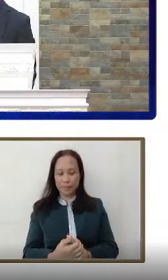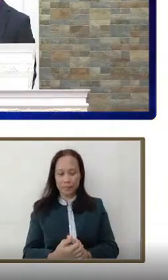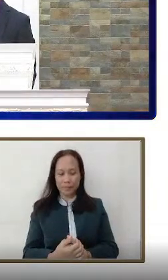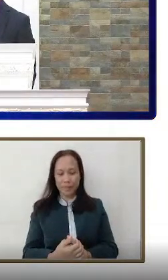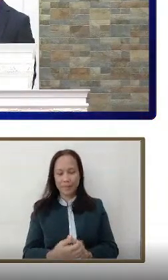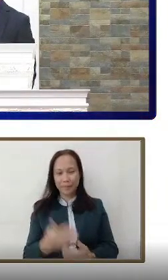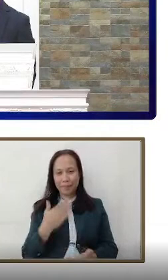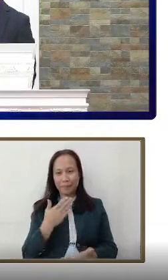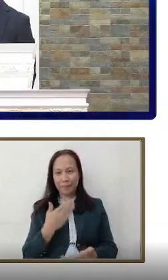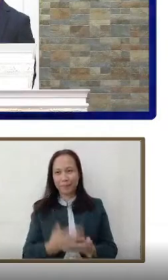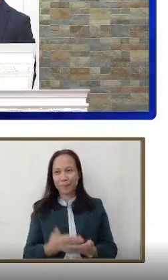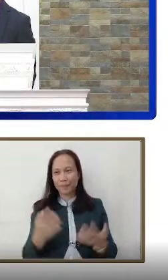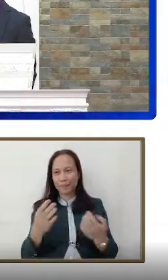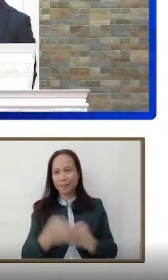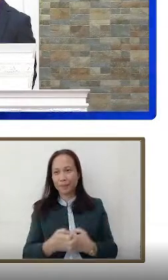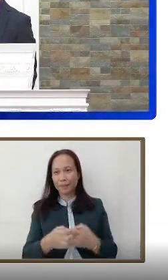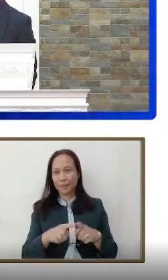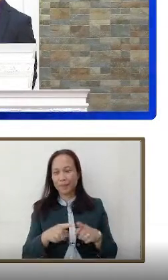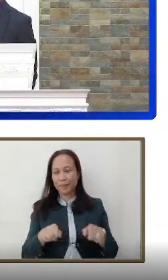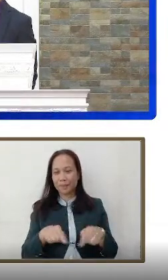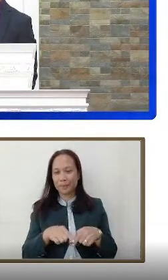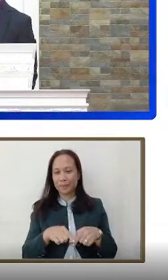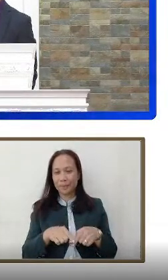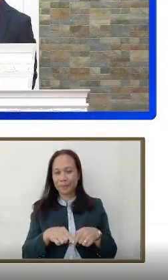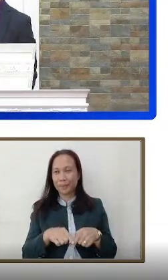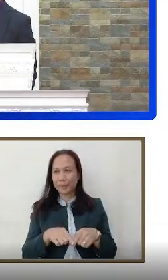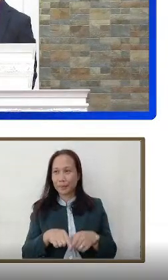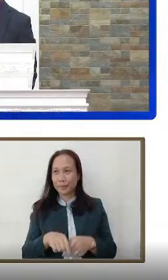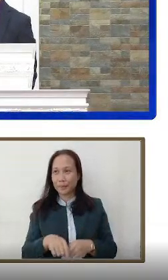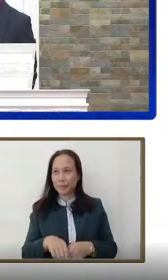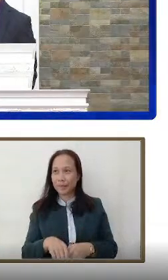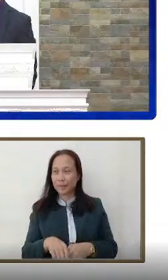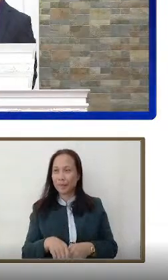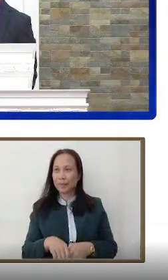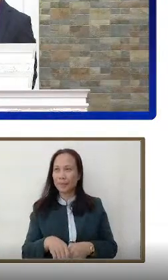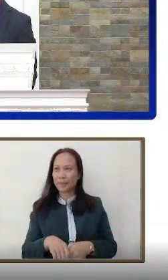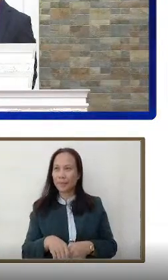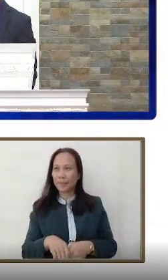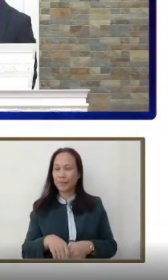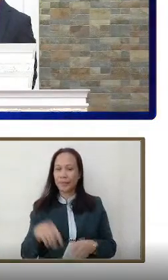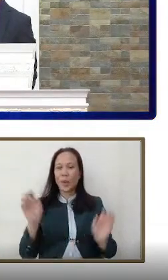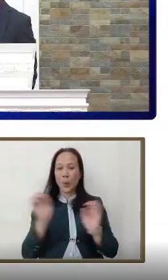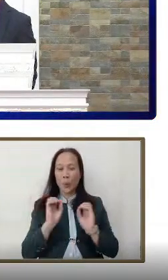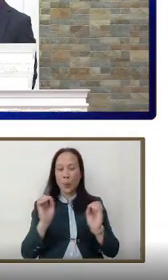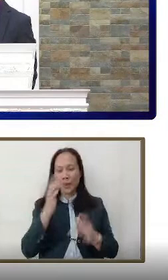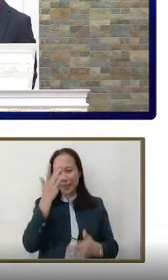Magandang gabi po, Pastor. Yeah. Magandang gabi po, Church. Wala ka bang sakit?